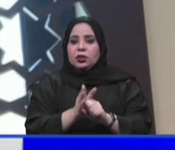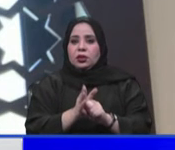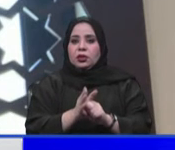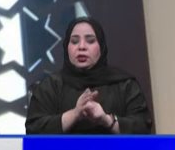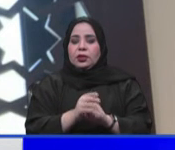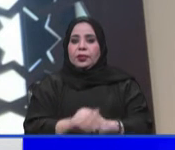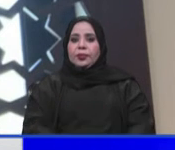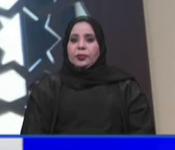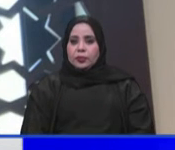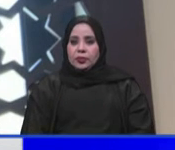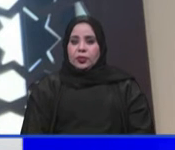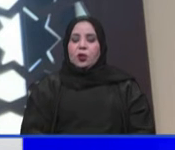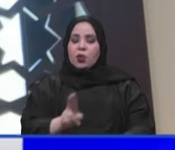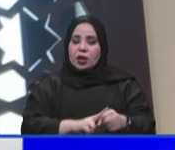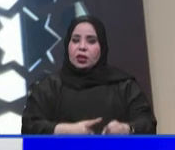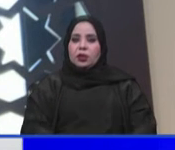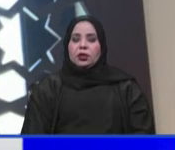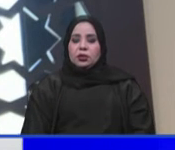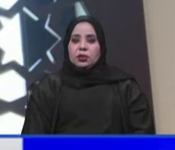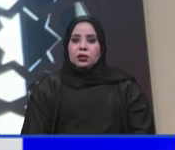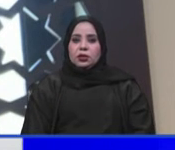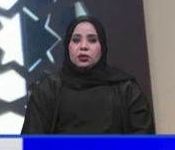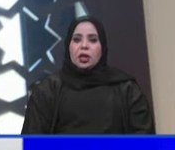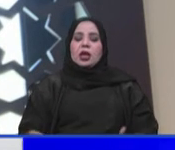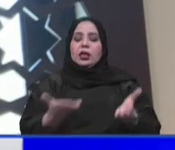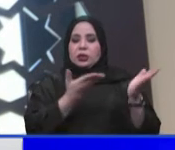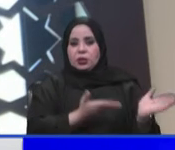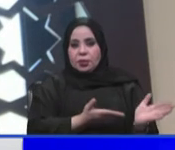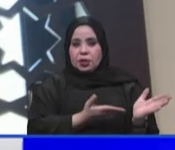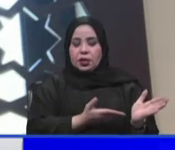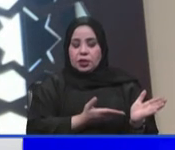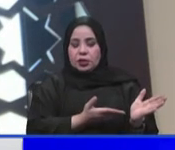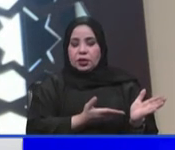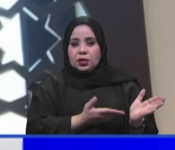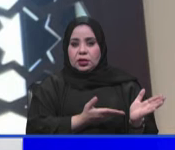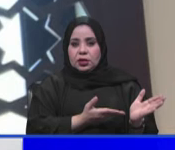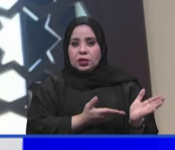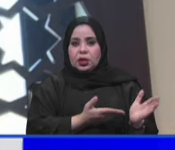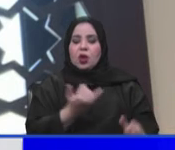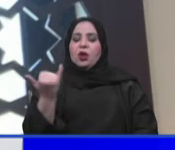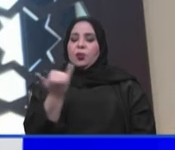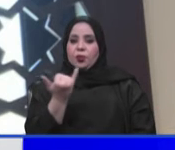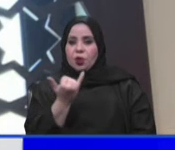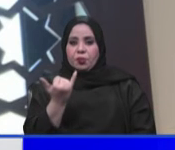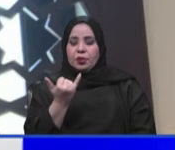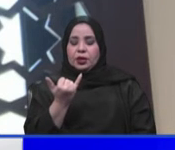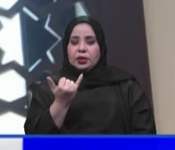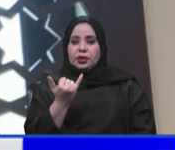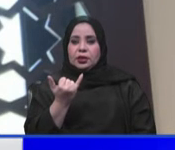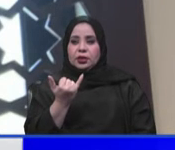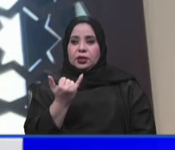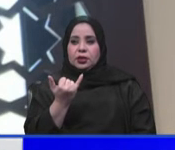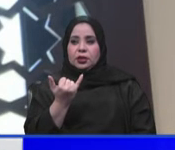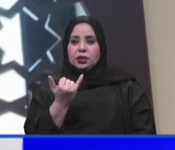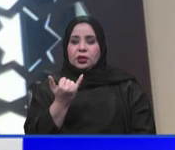أعماله. أيضاً بيكون استضافة هذه السنة مميزة، لأن في عندنا